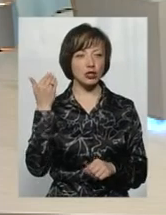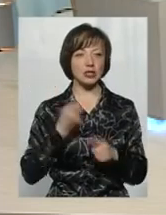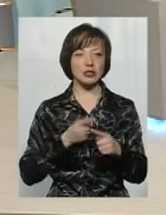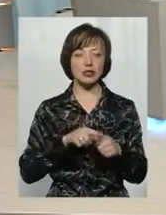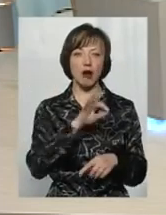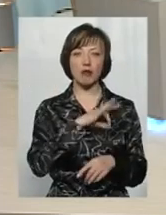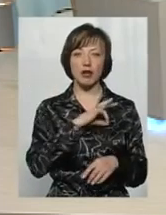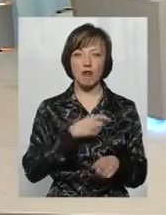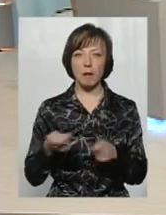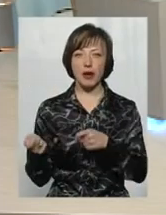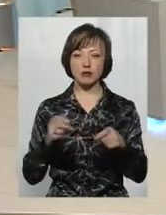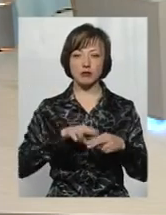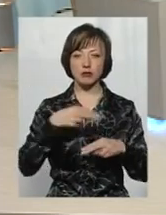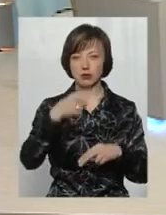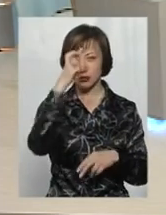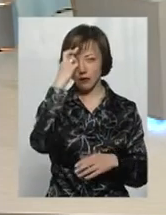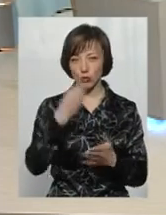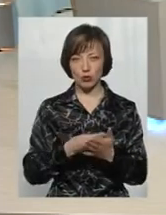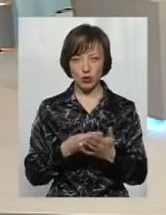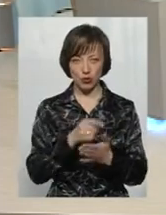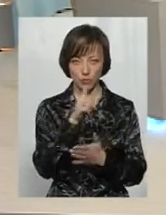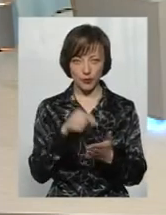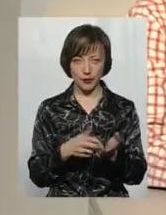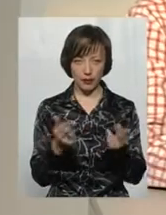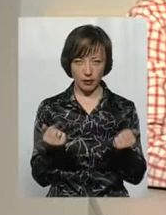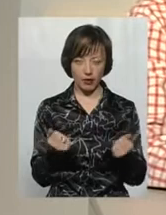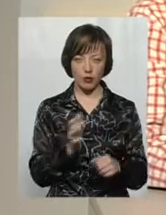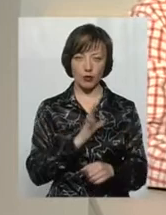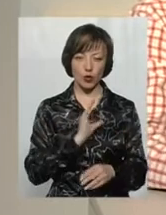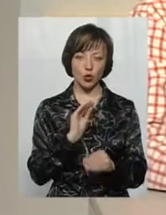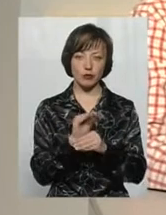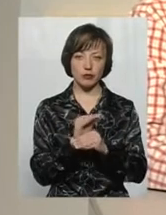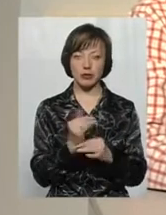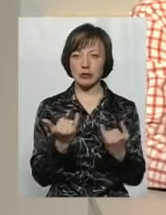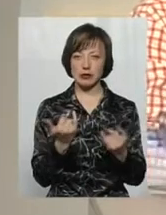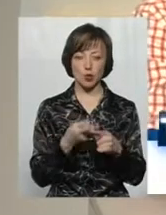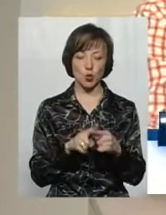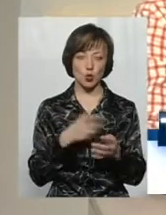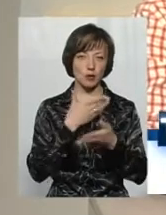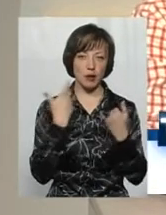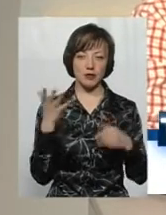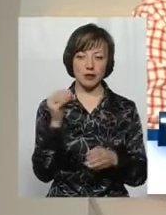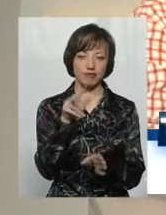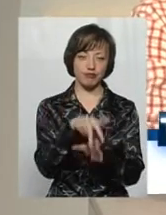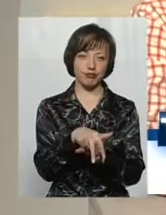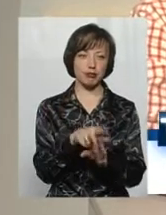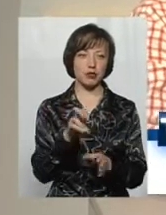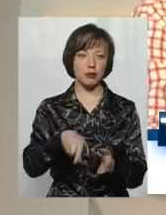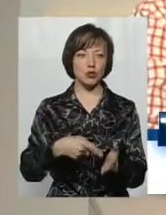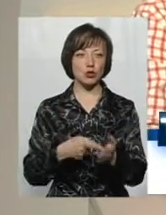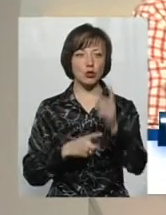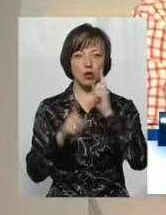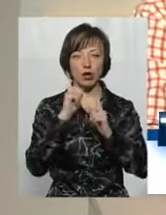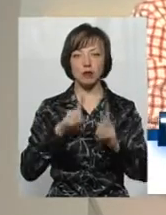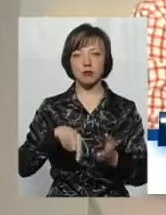пільгове перевезення відшкодовувалося з державного бюджету, так? Були певні субвенції, зараз цього немає, і це все лягло на плечі міської ради,